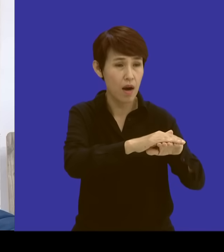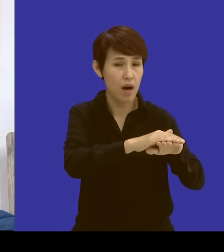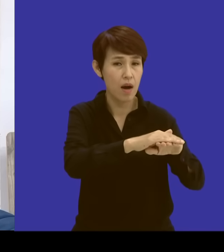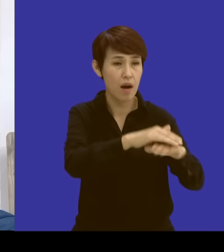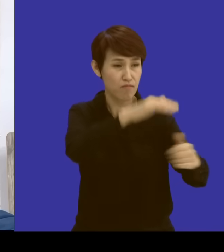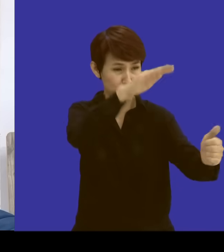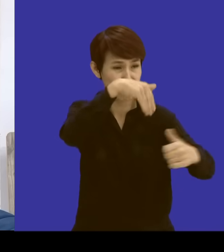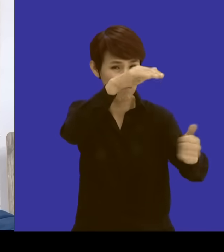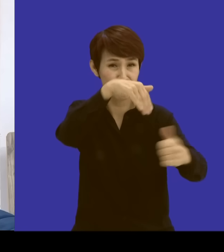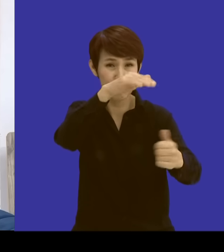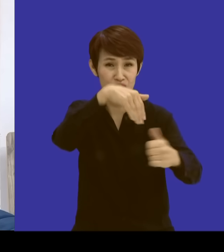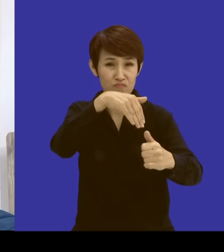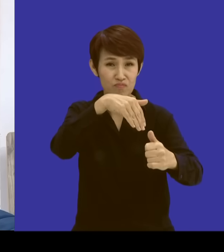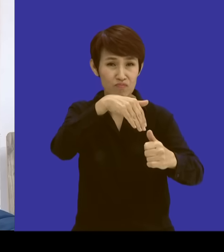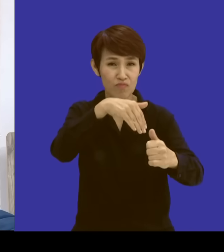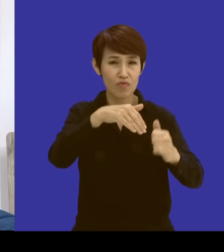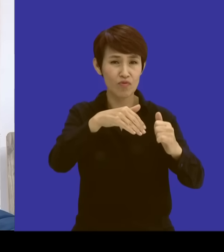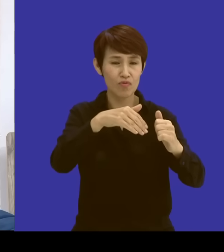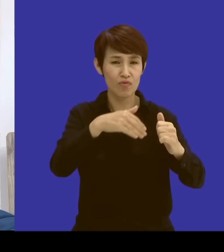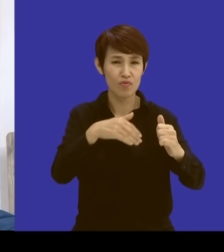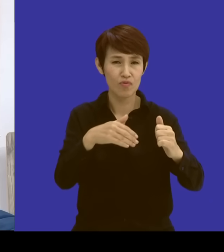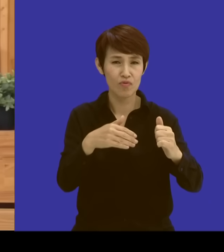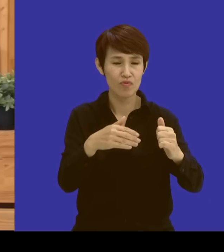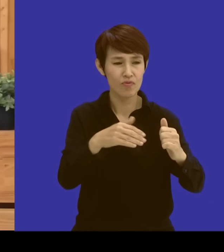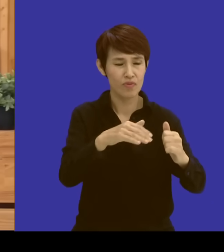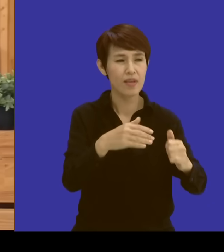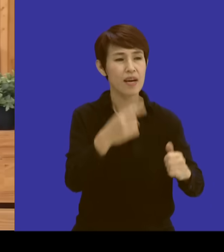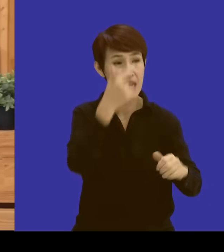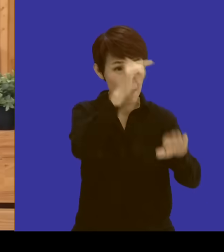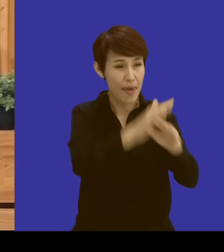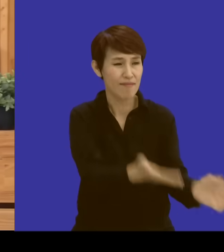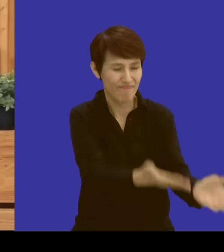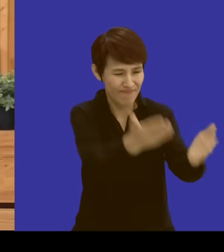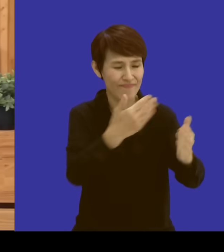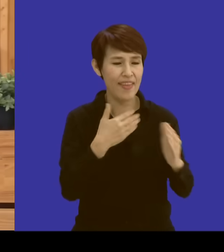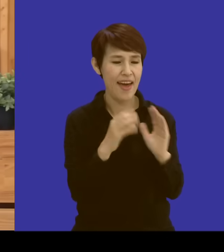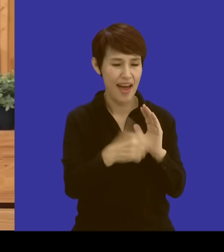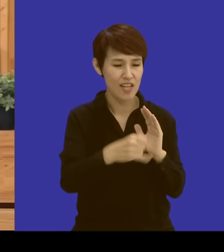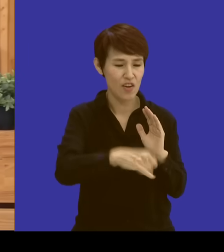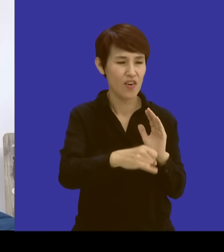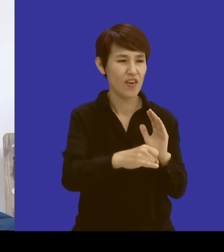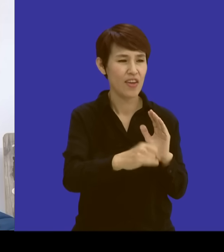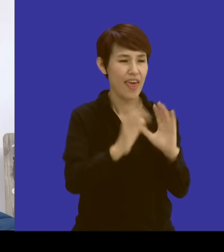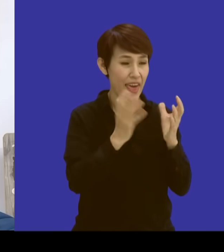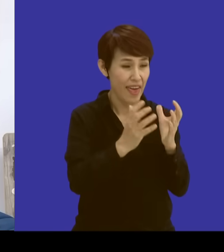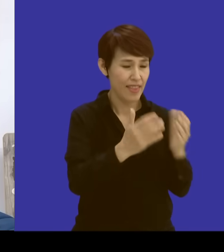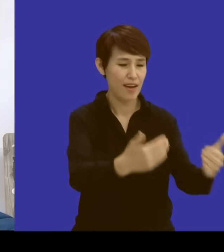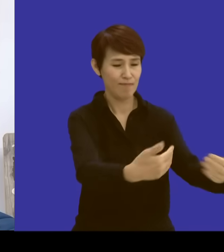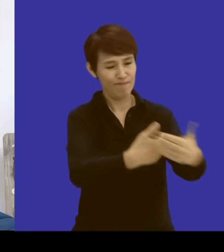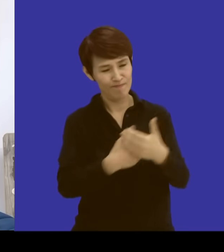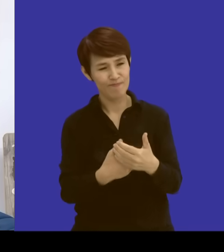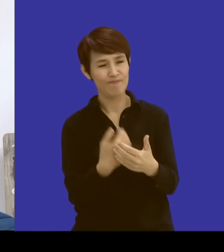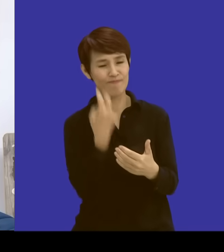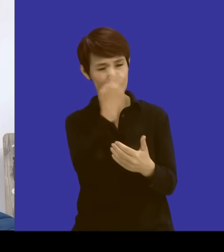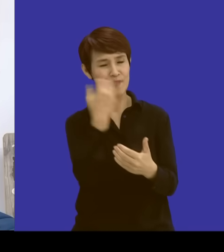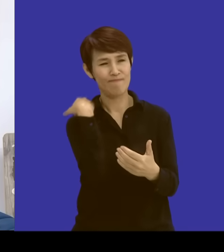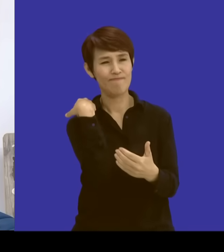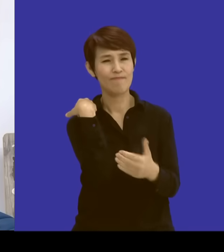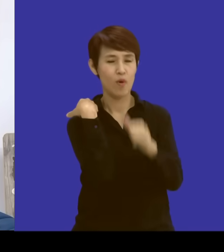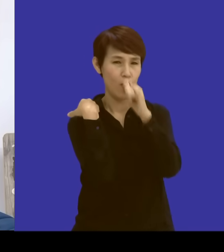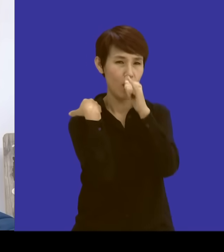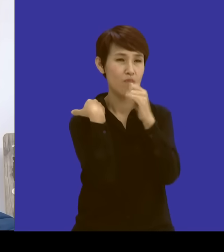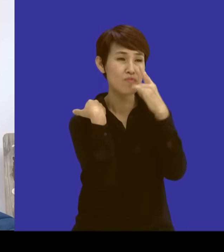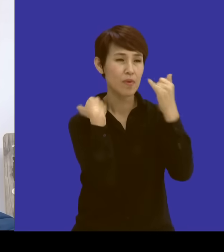개념도 없던 그 시절에 저희 집에서 애들 뭐 또 봐드리고 맞아요. 뭐 이렇게 하다가 사실 이제 제가 율법적이라고 하는 게